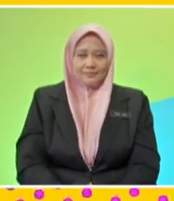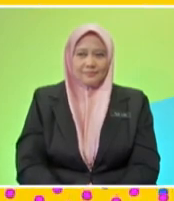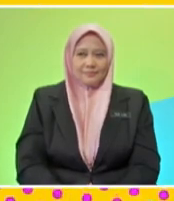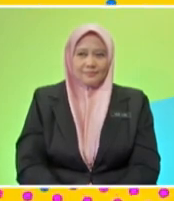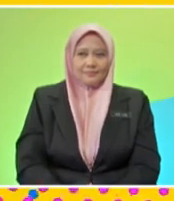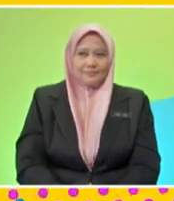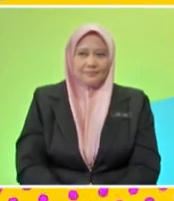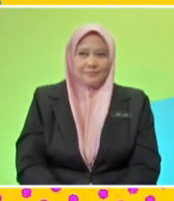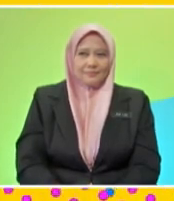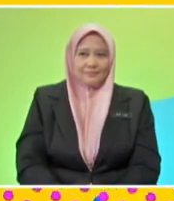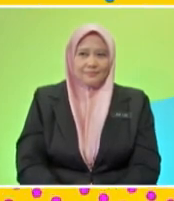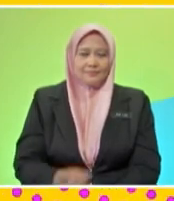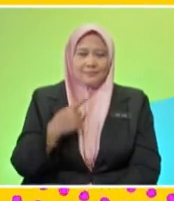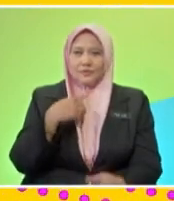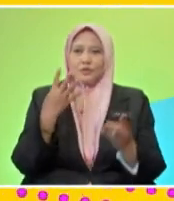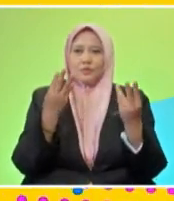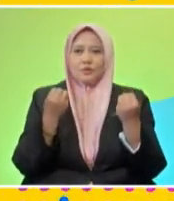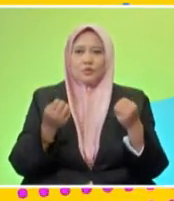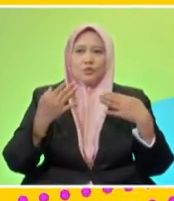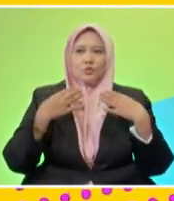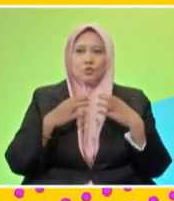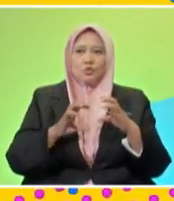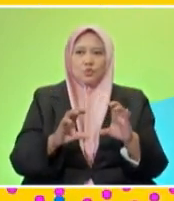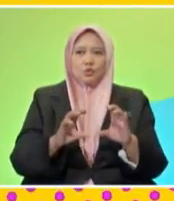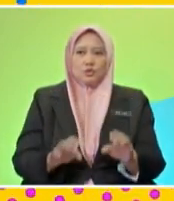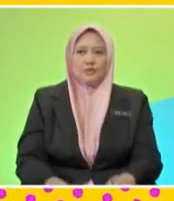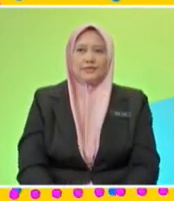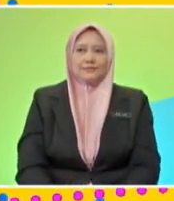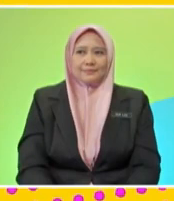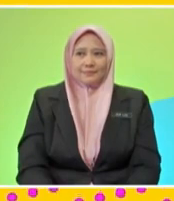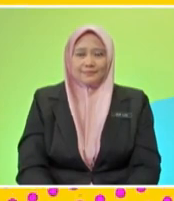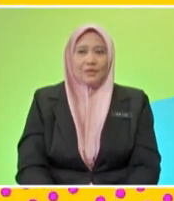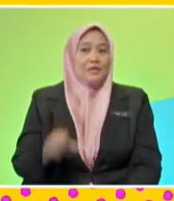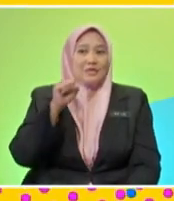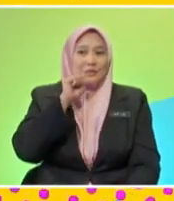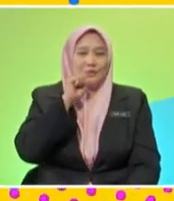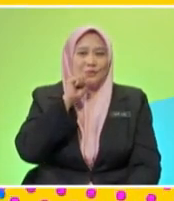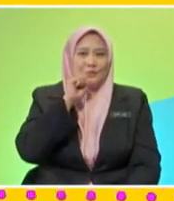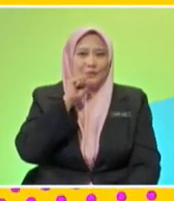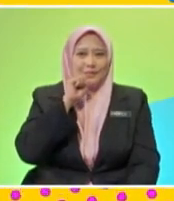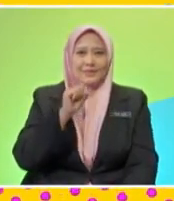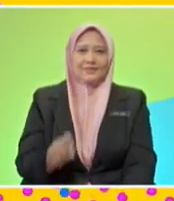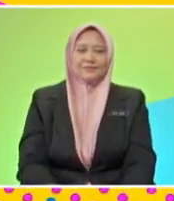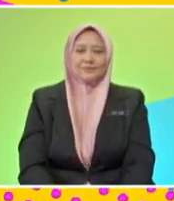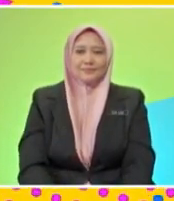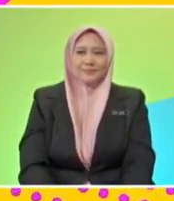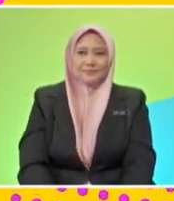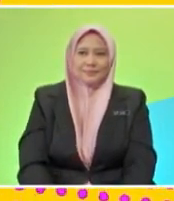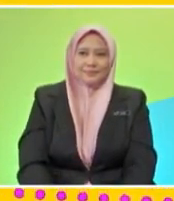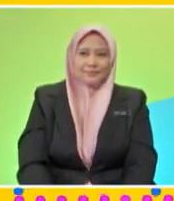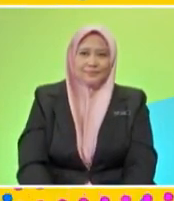2 dan 3. Siapa nak cuba perenggan 2? Angkat tangan. Aisyah Sofia angkat tangan terlebih dahulu. Kita persilakan Aisyah Sofia untuk perenggan